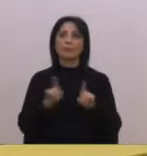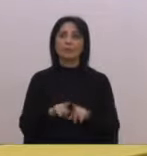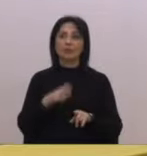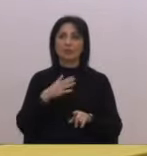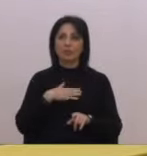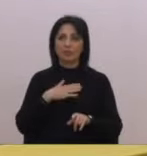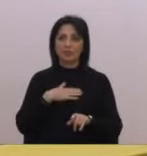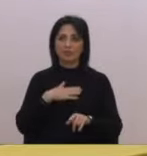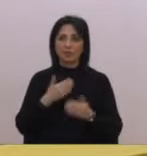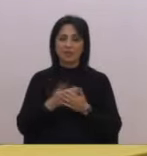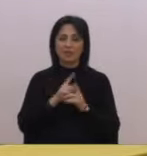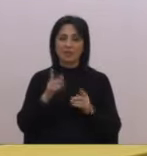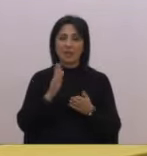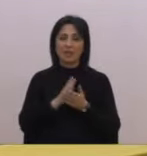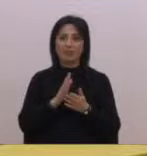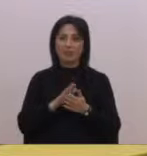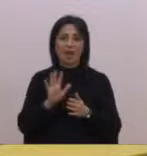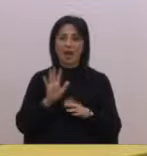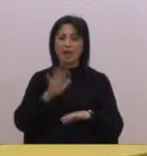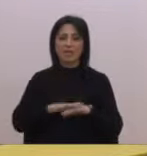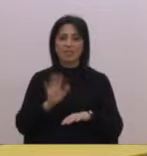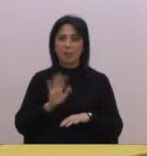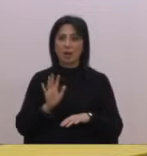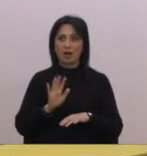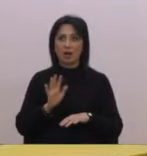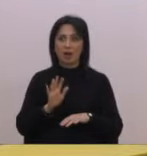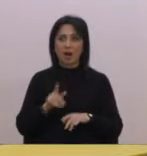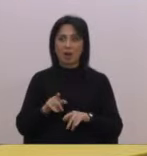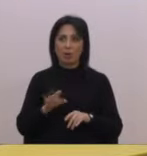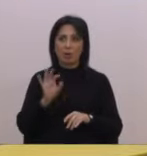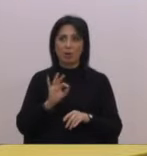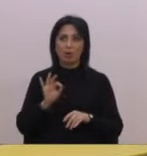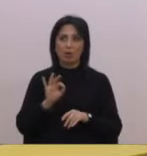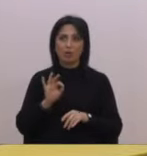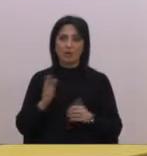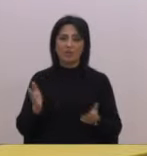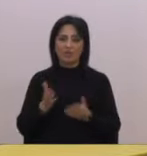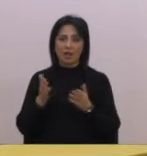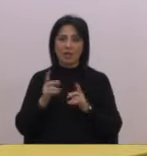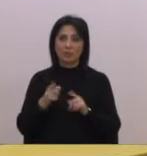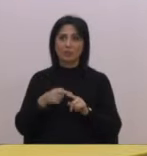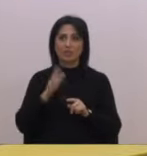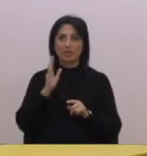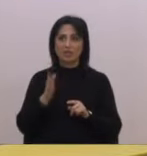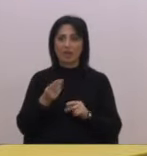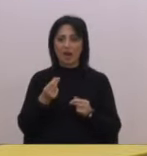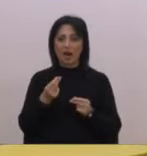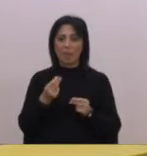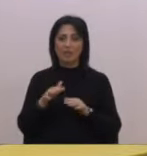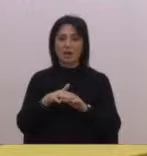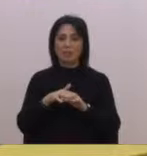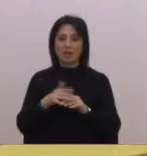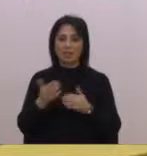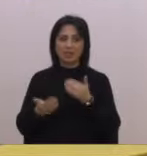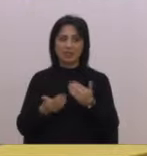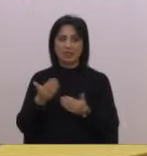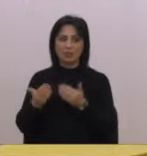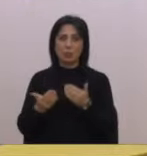ჩვენთვის სიახლე არის არასაბანკო ინსტრუმენტების წახალისება, ეს იქნება კაპიტალის ბაზრის